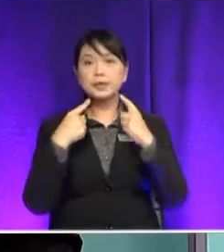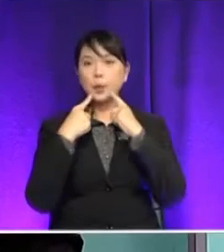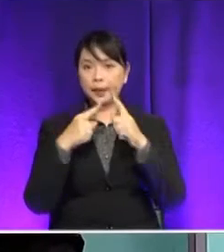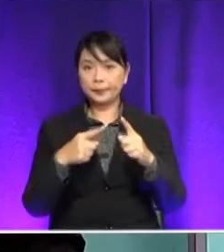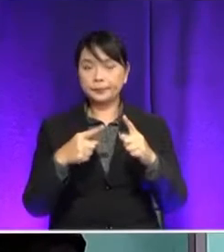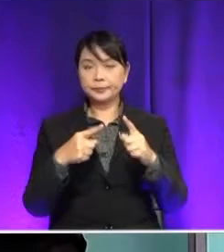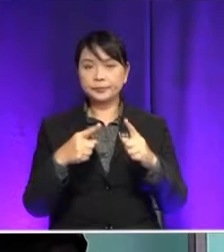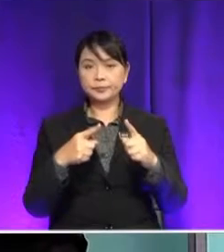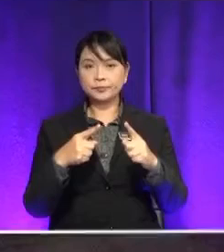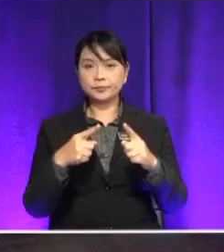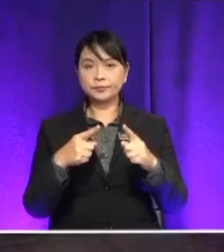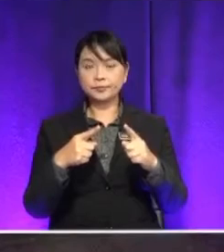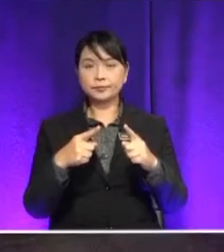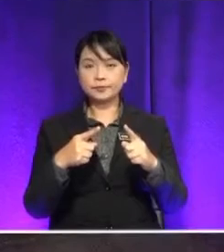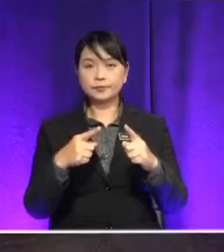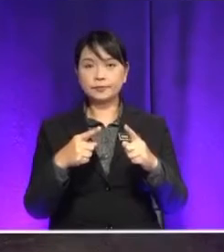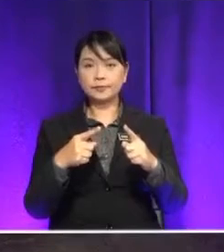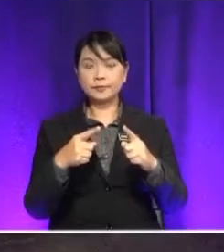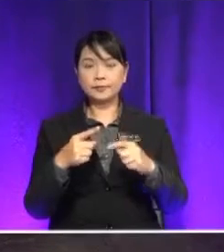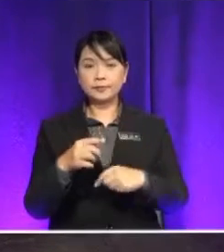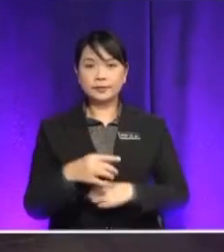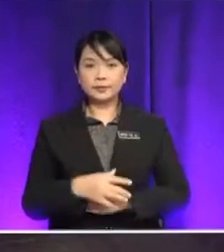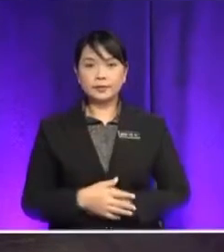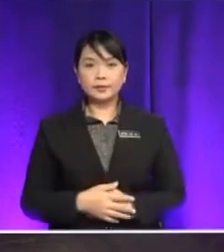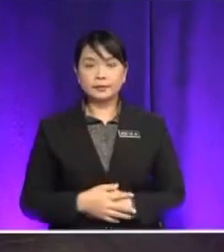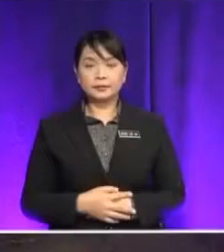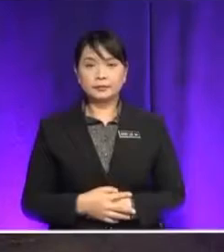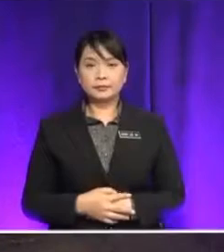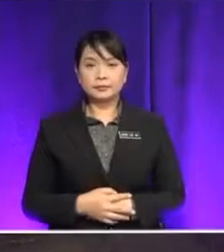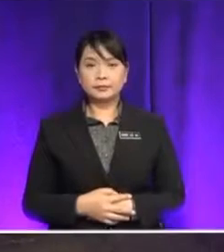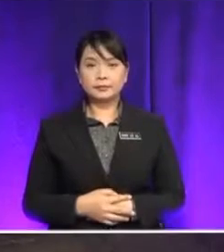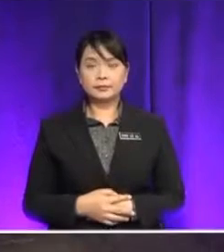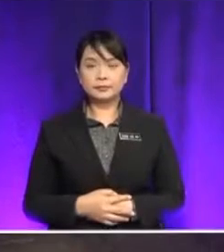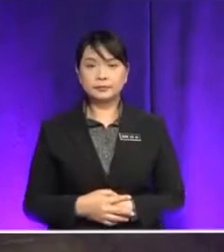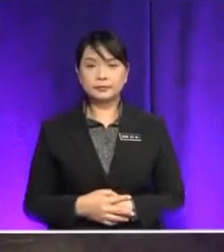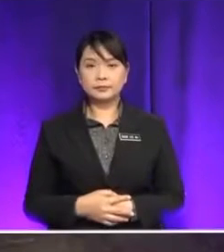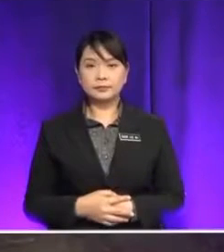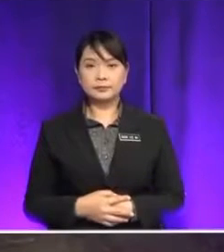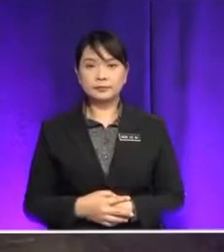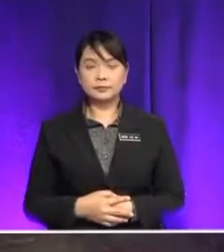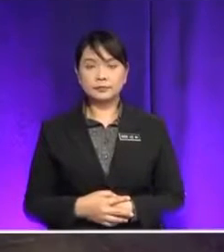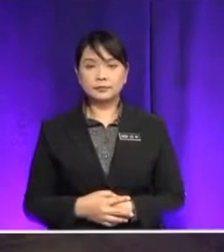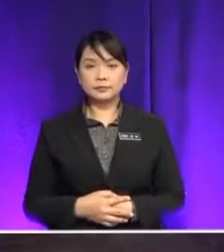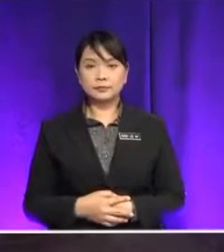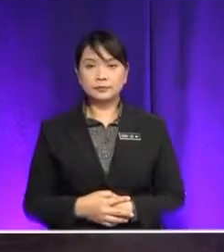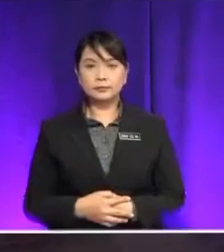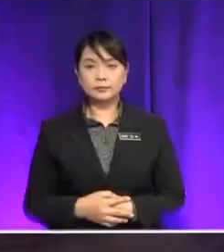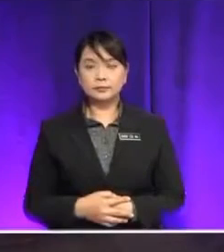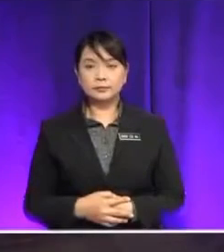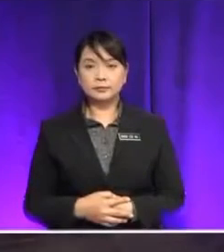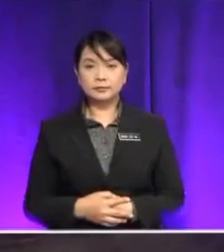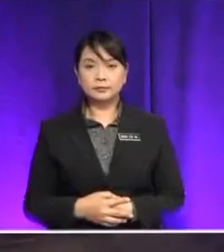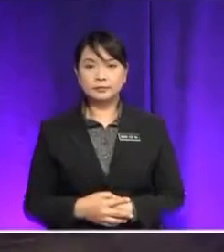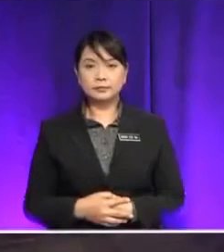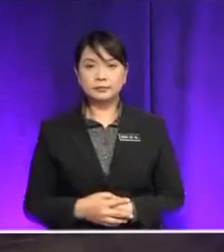ada sesiapa Oh facrudin hati dan katanya jago senang Pakde laju faculty hadis elegant Ajeng